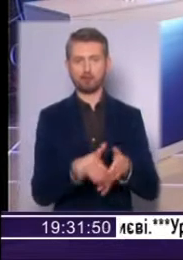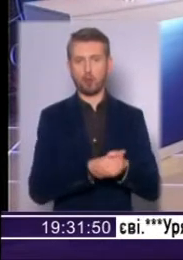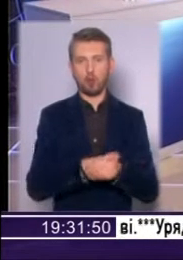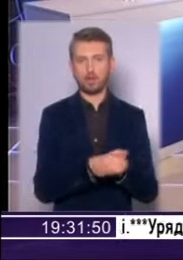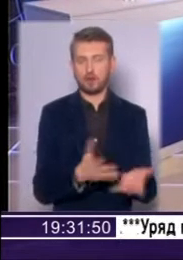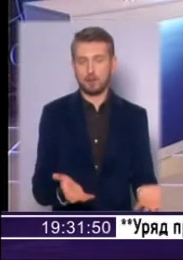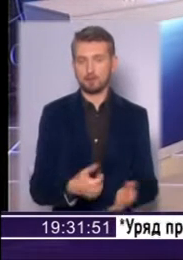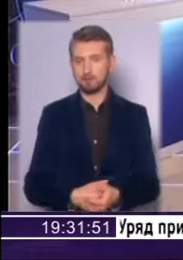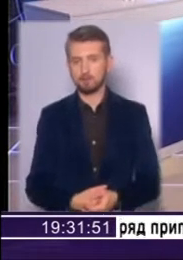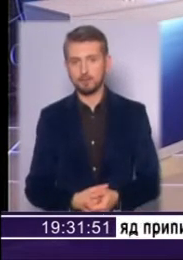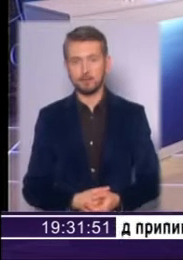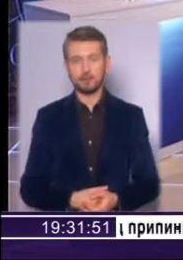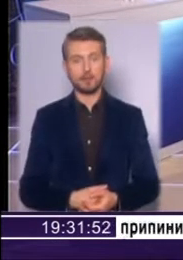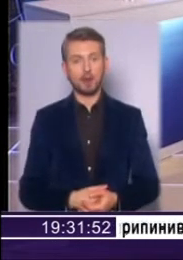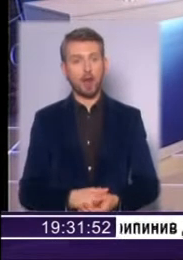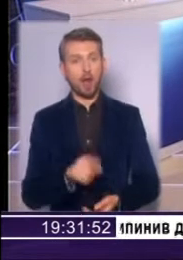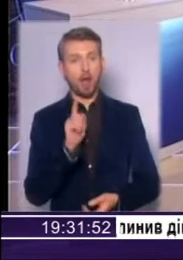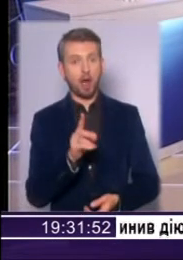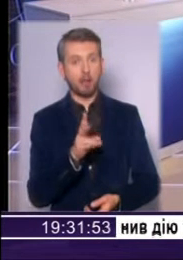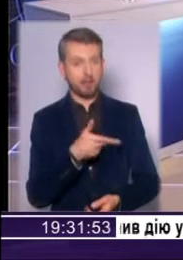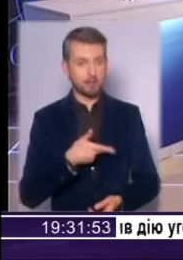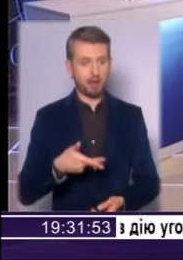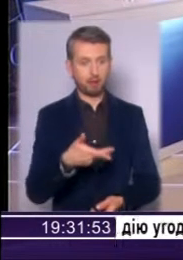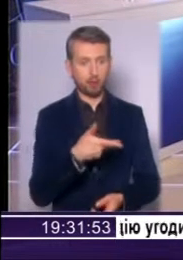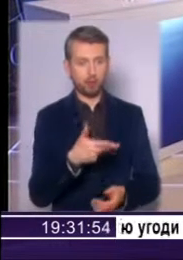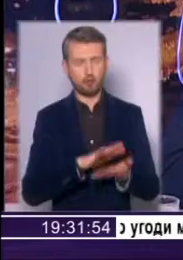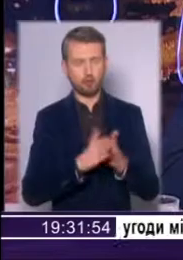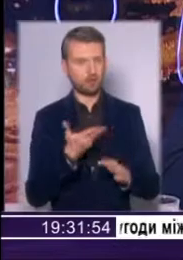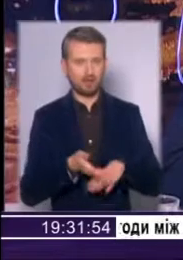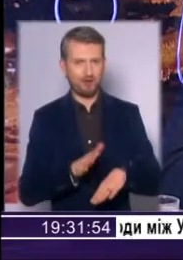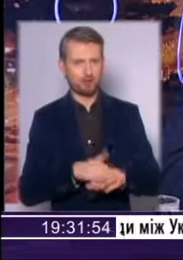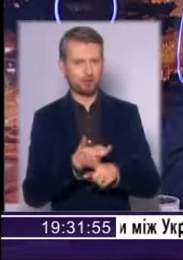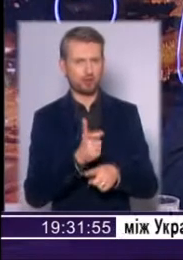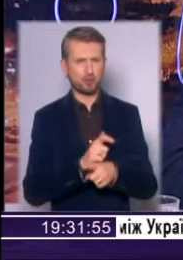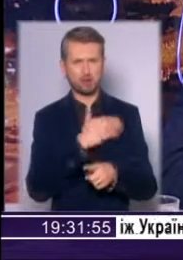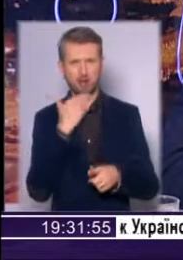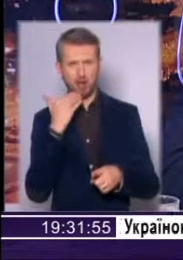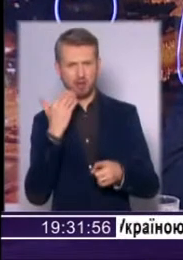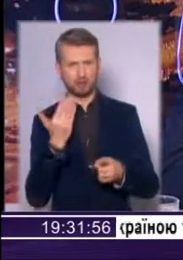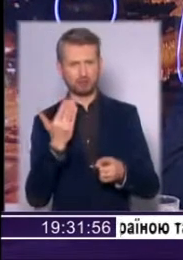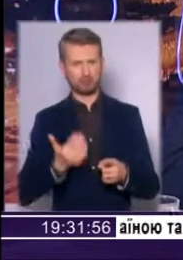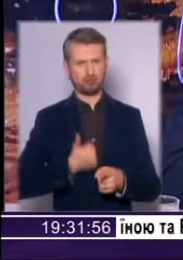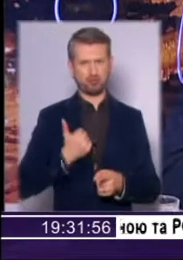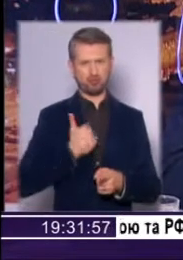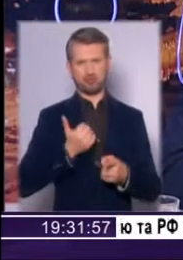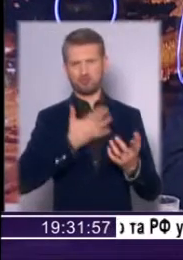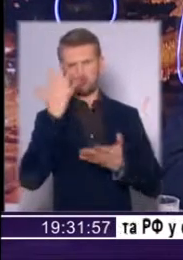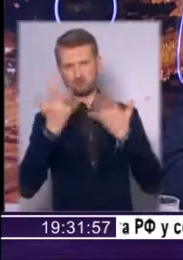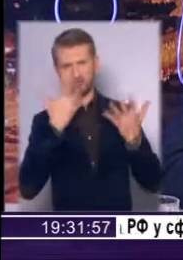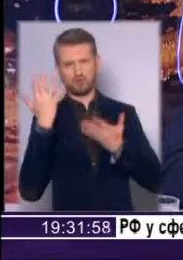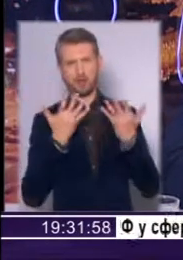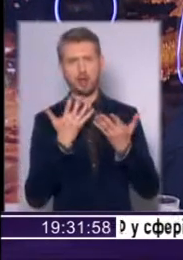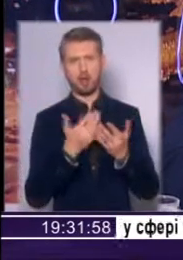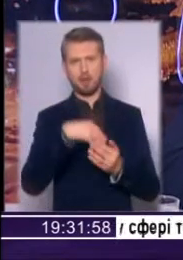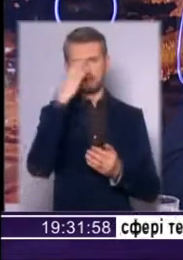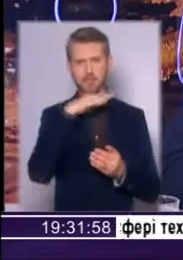далі. Але на трьох їм важко домовитися. Знаєте, дуже багато амбіцій, і ті умови, які виставили